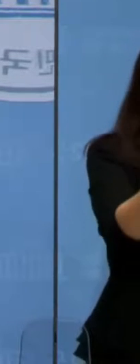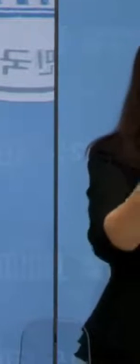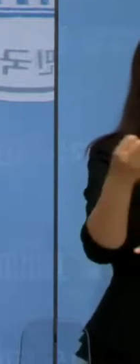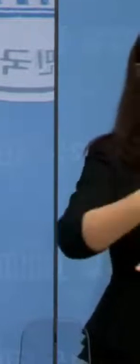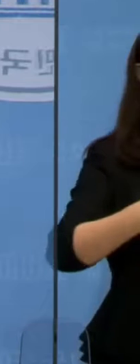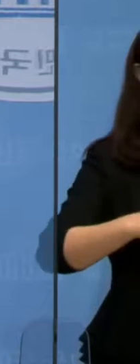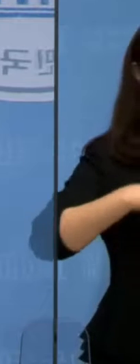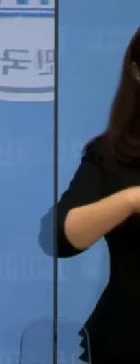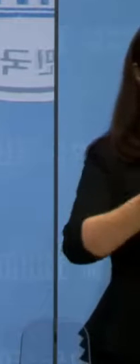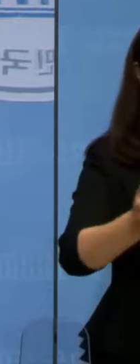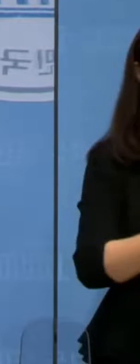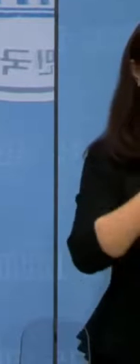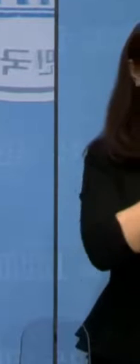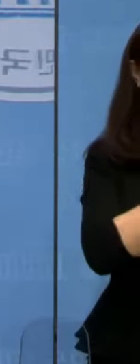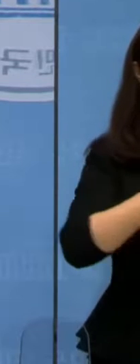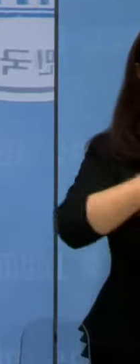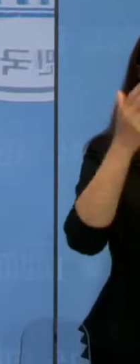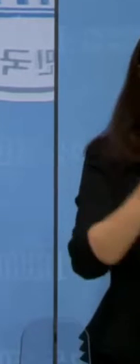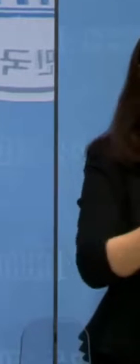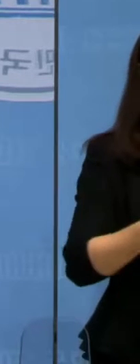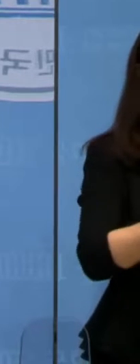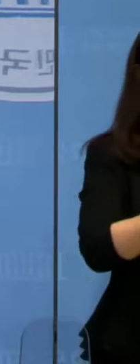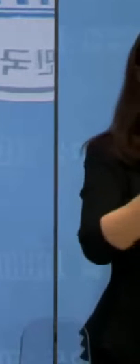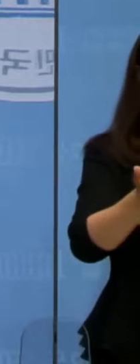모두에게 안겨드리겠습니다.